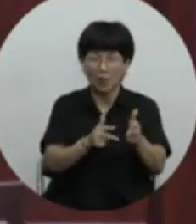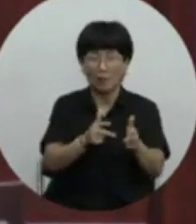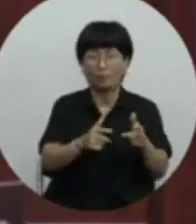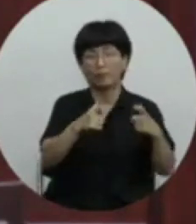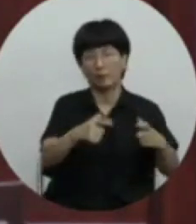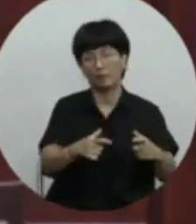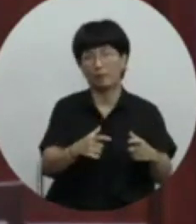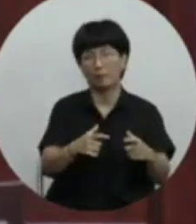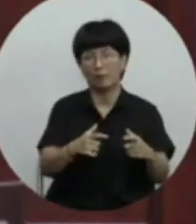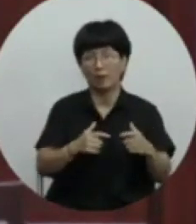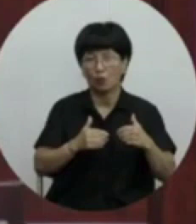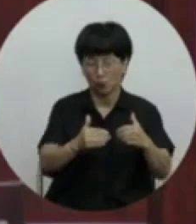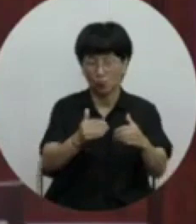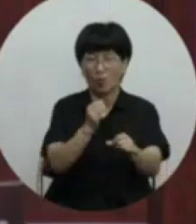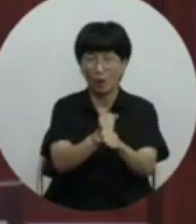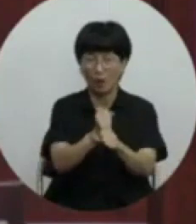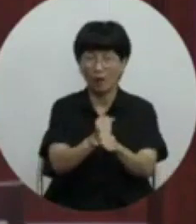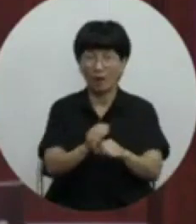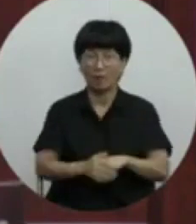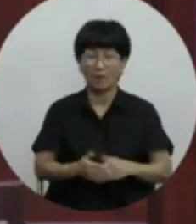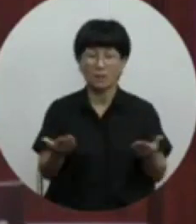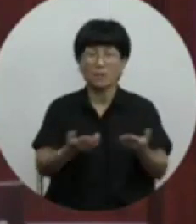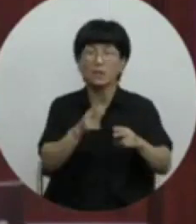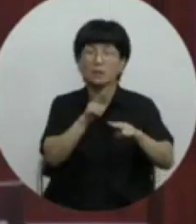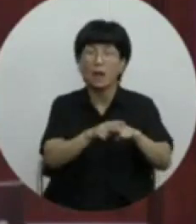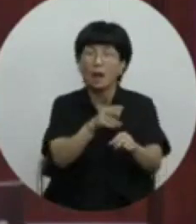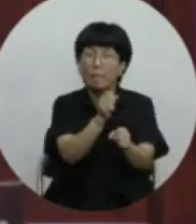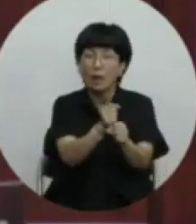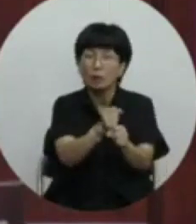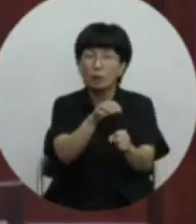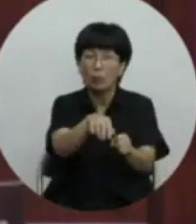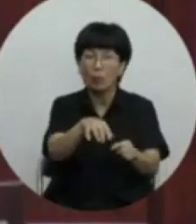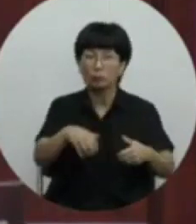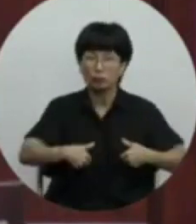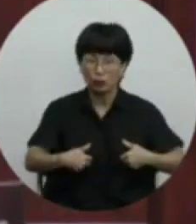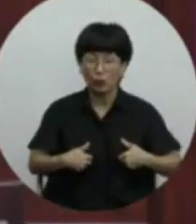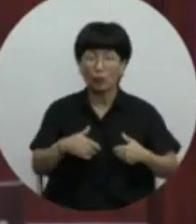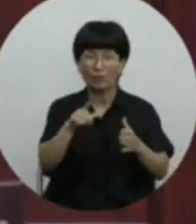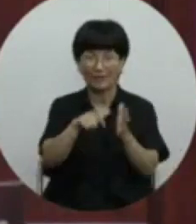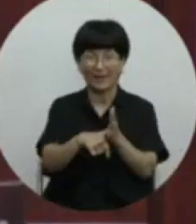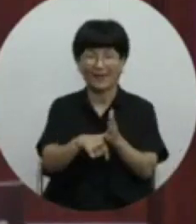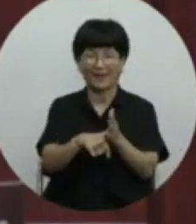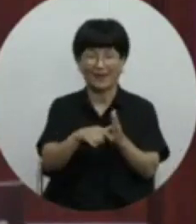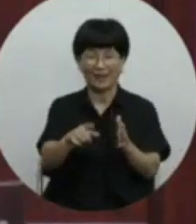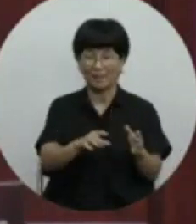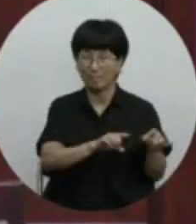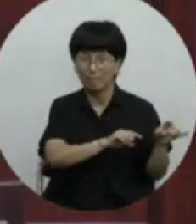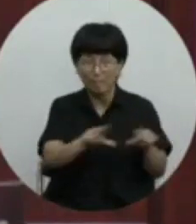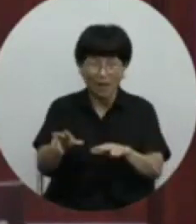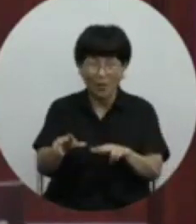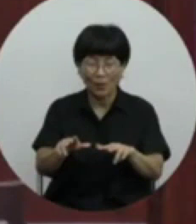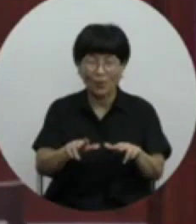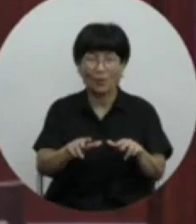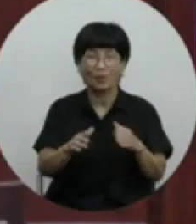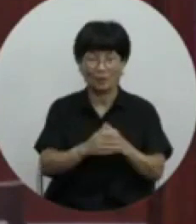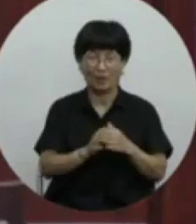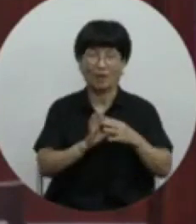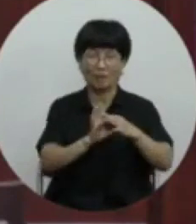있습니다. 일자리 창출이 필요한 상황에서 기업 지원을 위한 원스톱 기업 투자